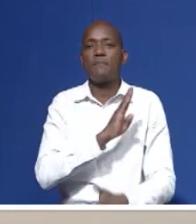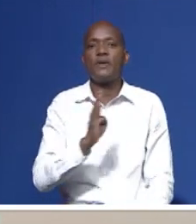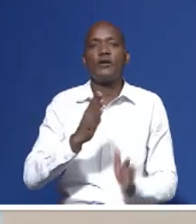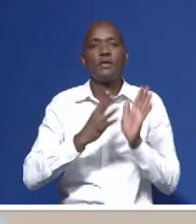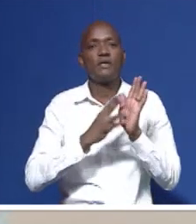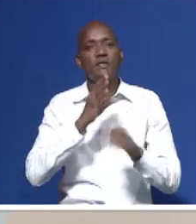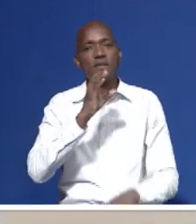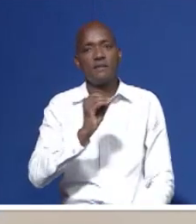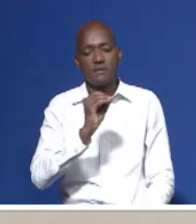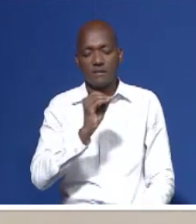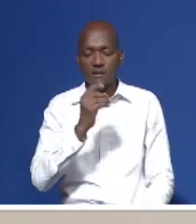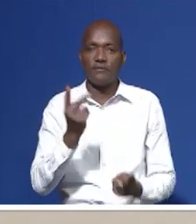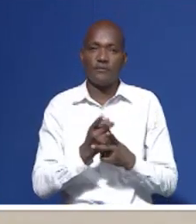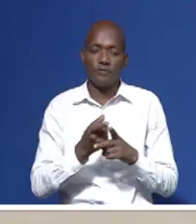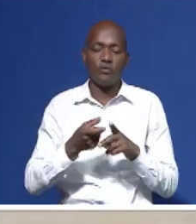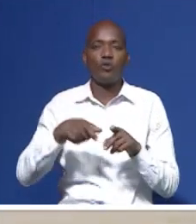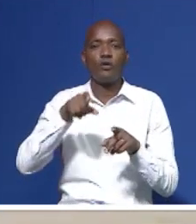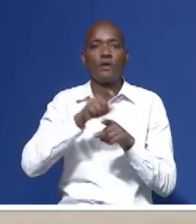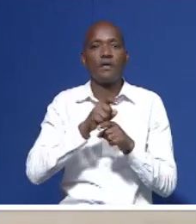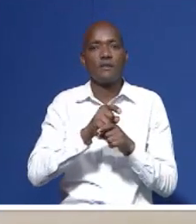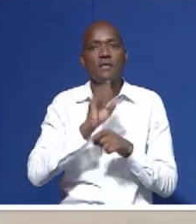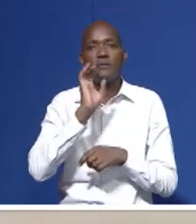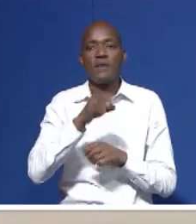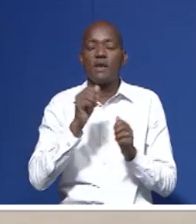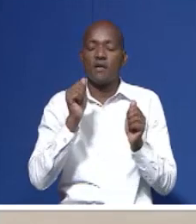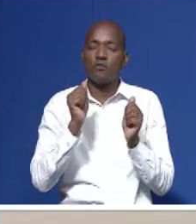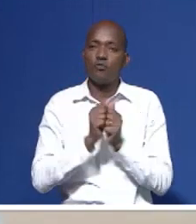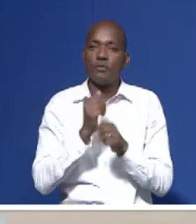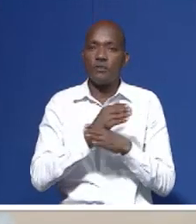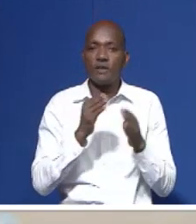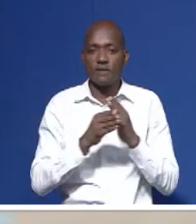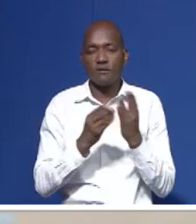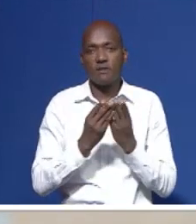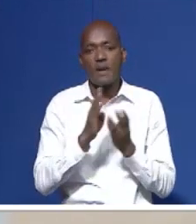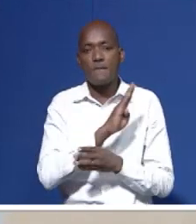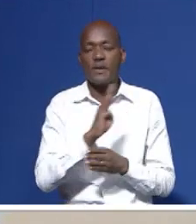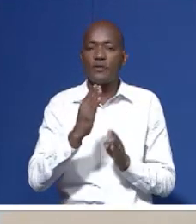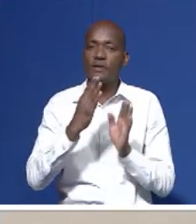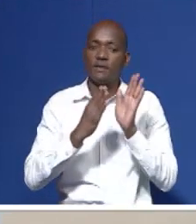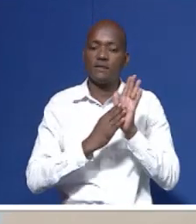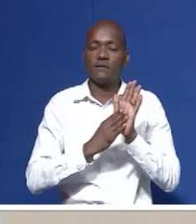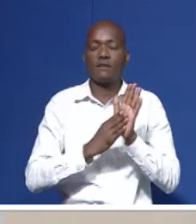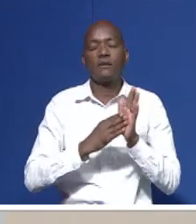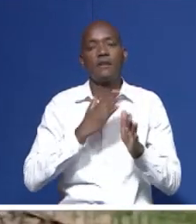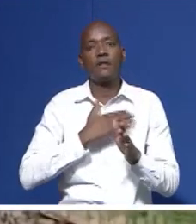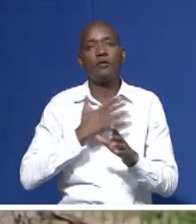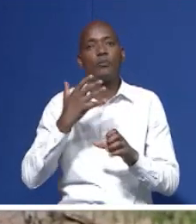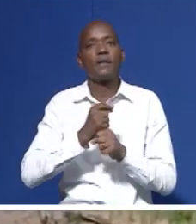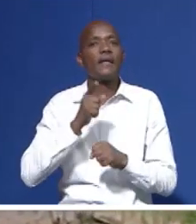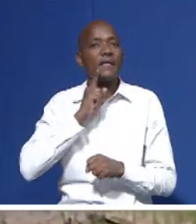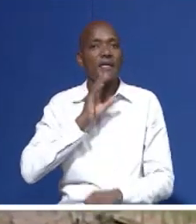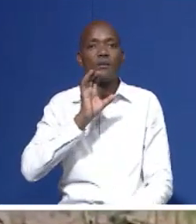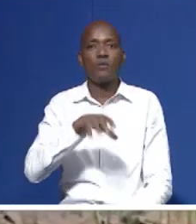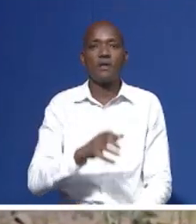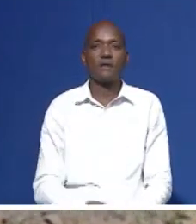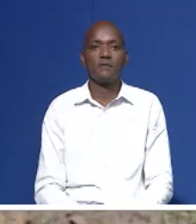ukizidisha miaka 10 ya ujenzi mara bei ya bilioni 9 ambazo zilikuwa zinatakiwa zipatikane kila mwaka.